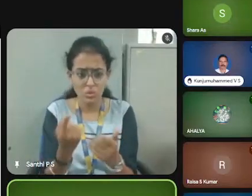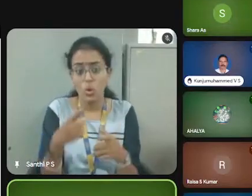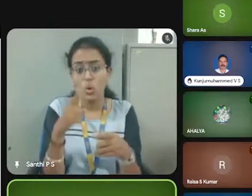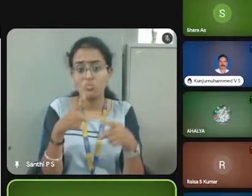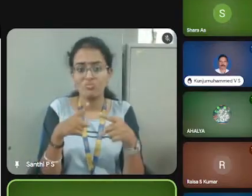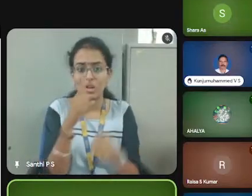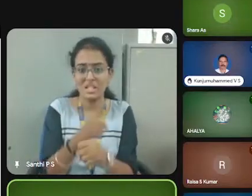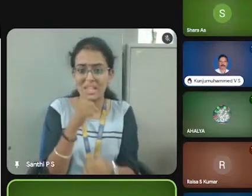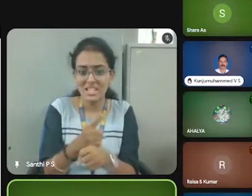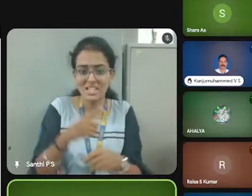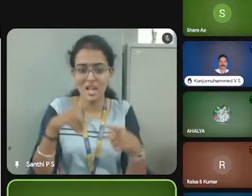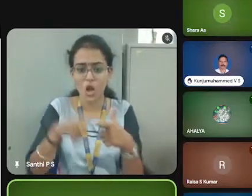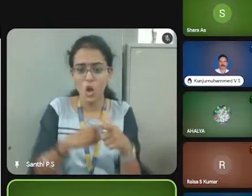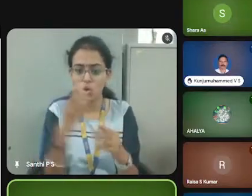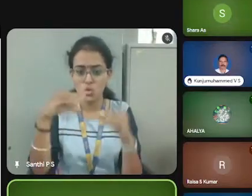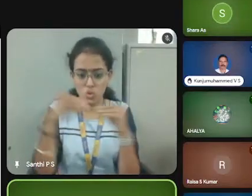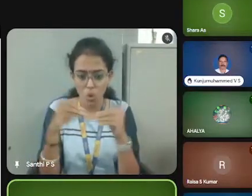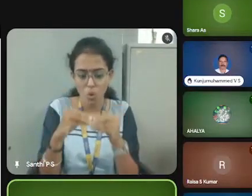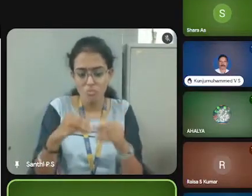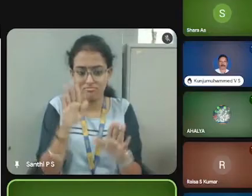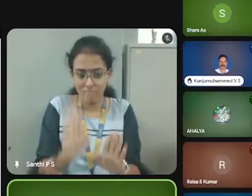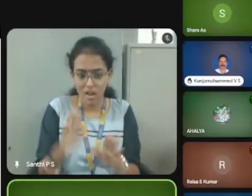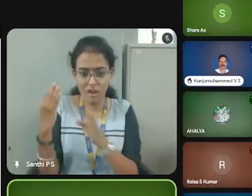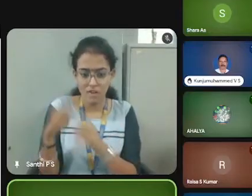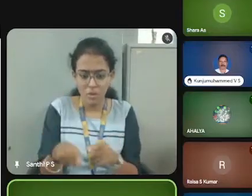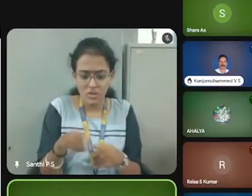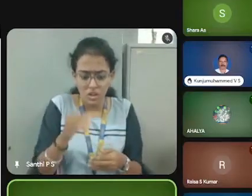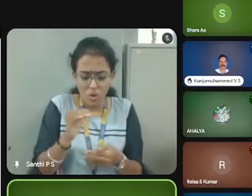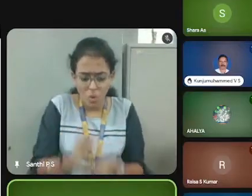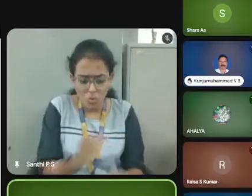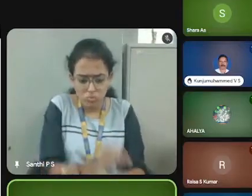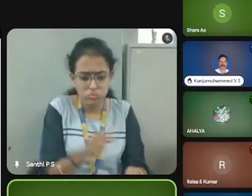അവരൊരു ജോബ് ആക്കിയാൽ അത് അവർ പഠിപ്പിക്കുന്ന സ്റ്റുഡൻസിനെ ബാധിക്കില്ലേ എന്നുള്ളതാ ക്വസ്റ്റ്യൻ.